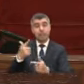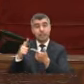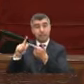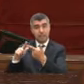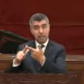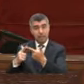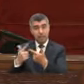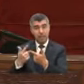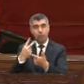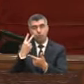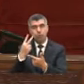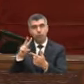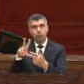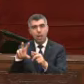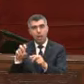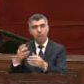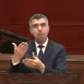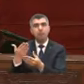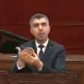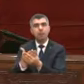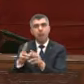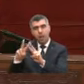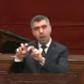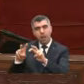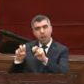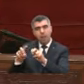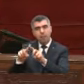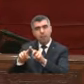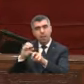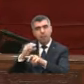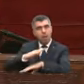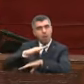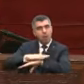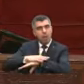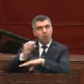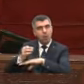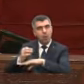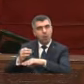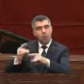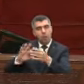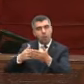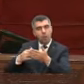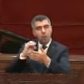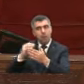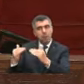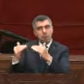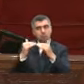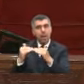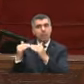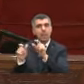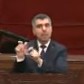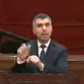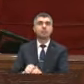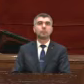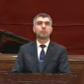أنهم يعرفوا الملفات ديالهم في احترام تام لاستقلالية القضاء وأيضا للمساواة بين المواطنين، ثم